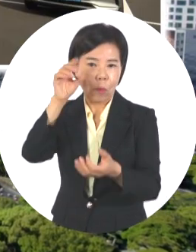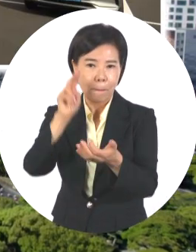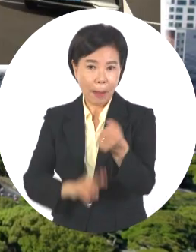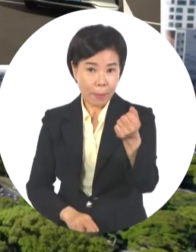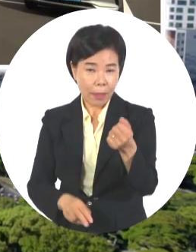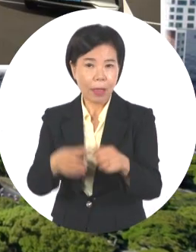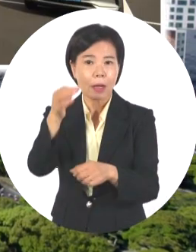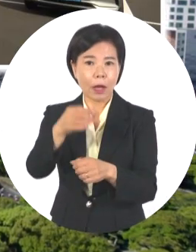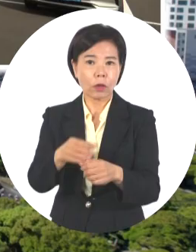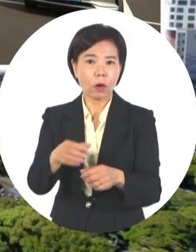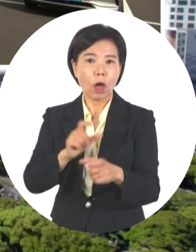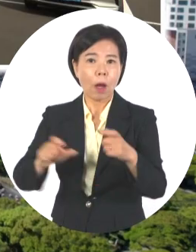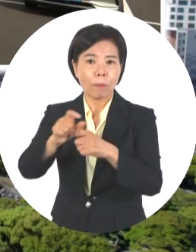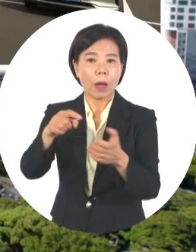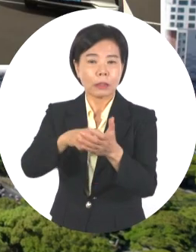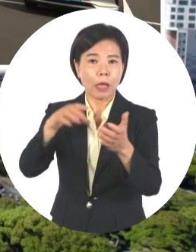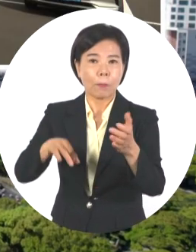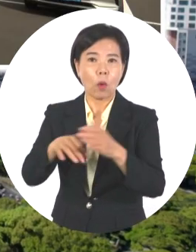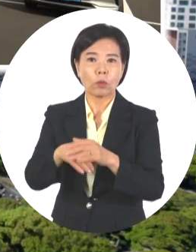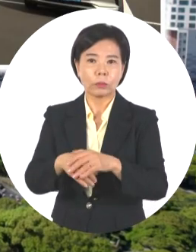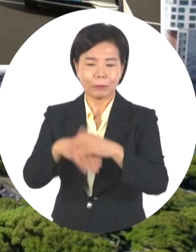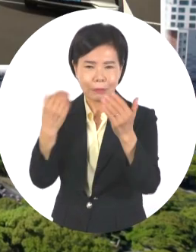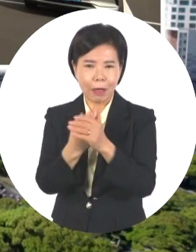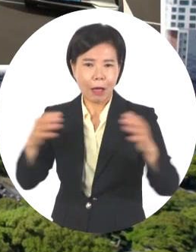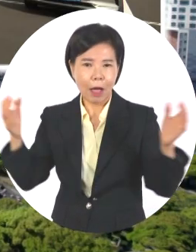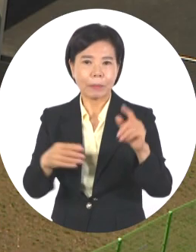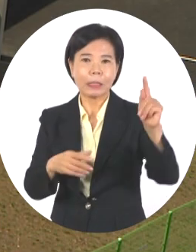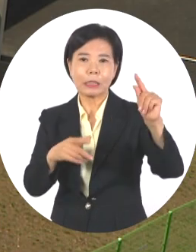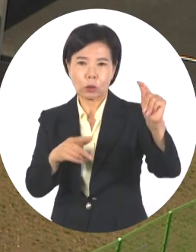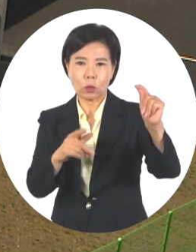포함 1kg당 15,000원으로 확정했습니다.